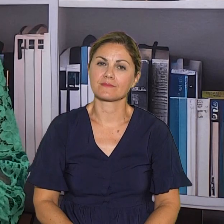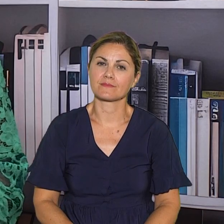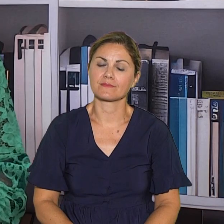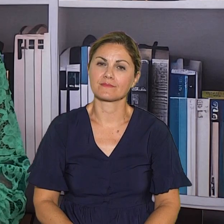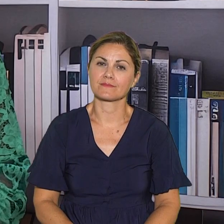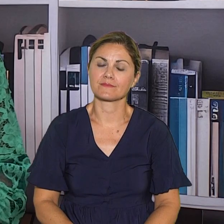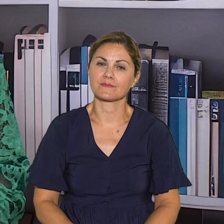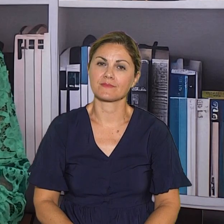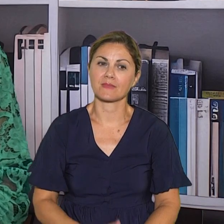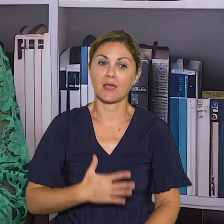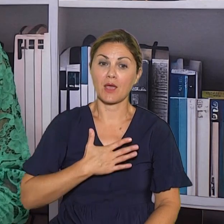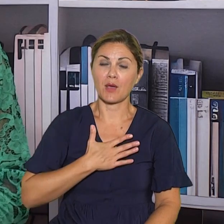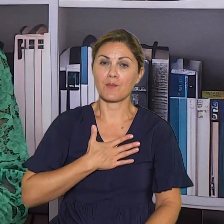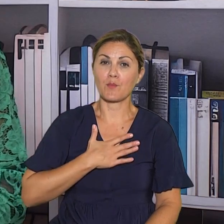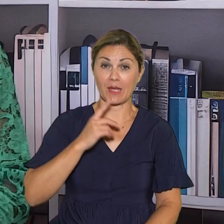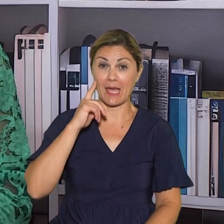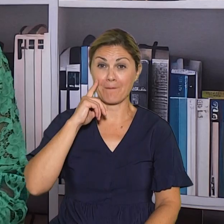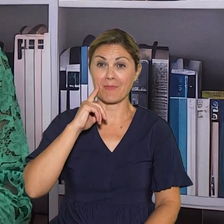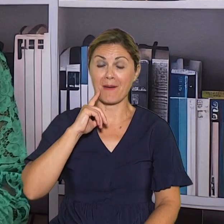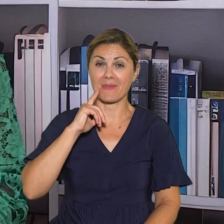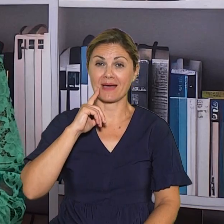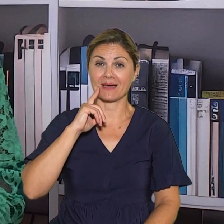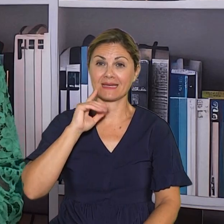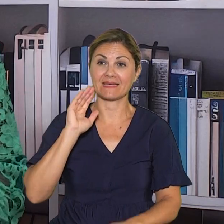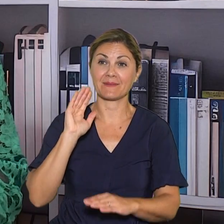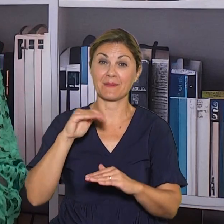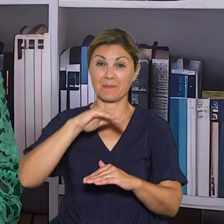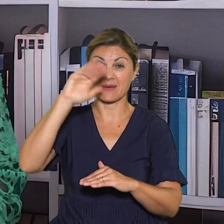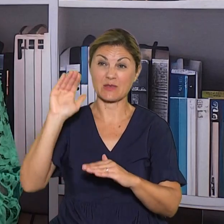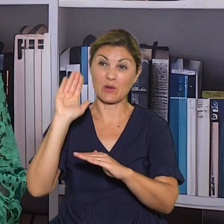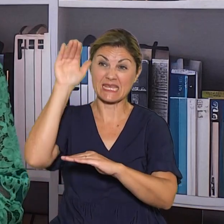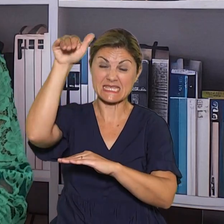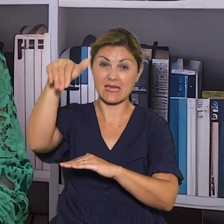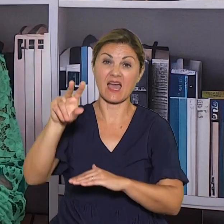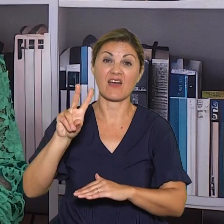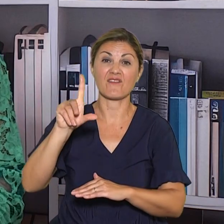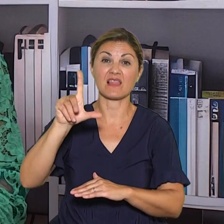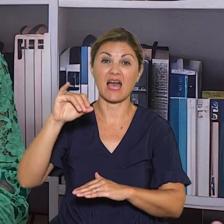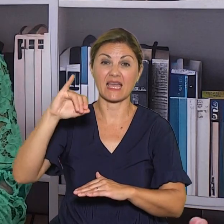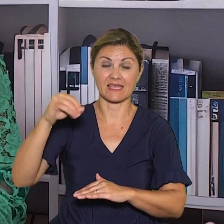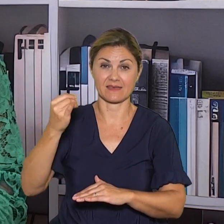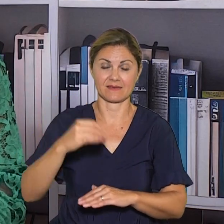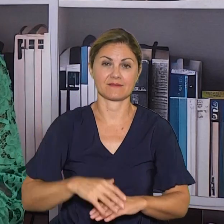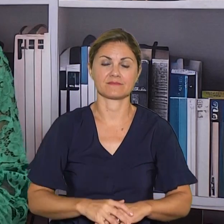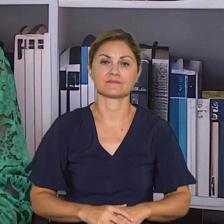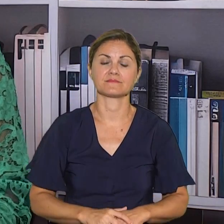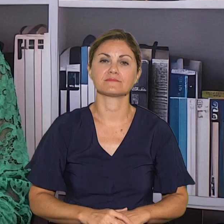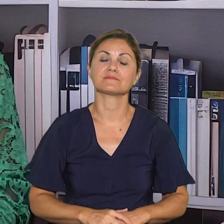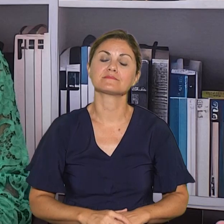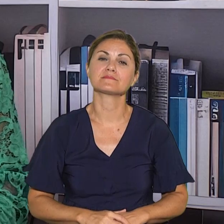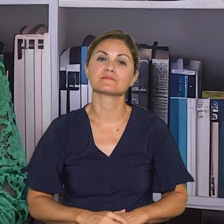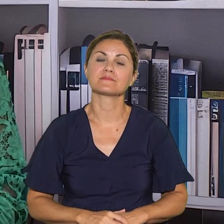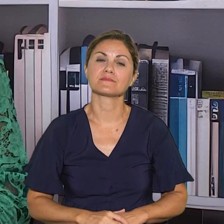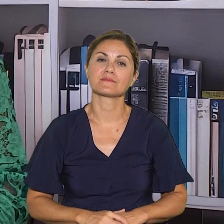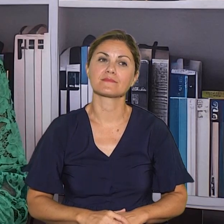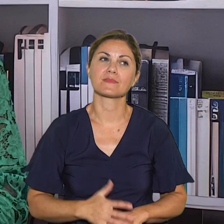iz Primorskoga mista, nego je bila malo dalje iza brda i oni su smatrali da su to vlajine, pa sam onda ja napisala moja mater